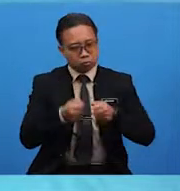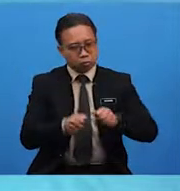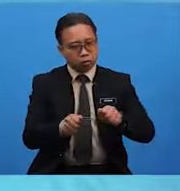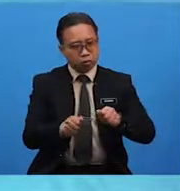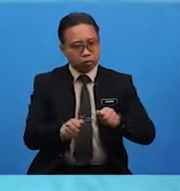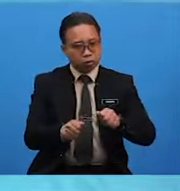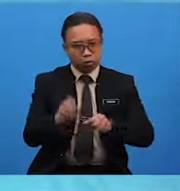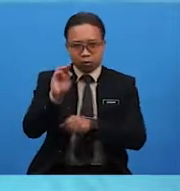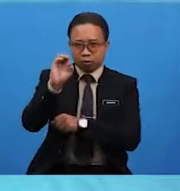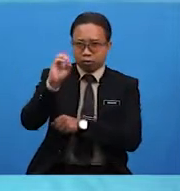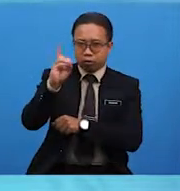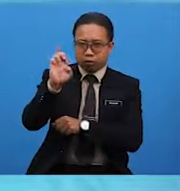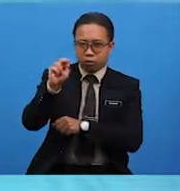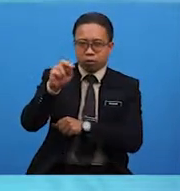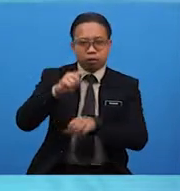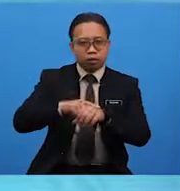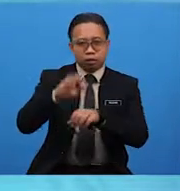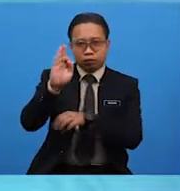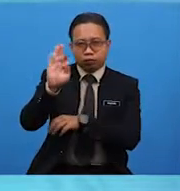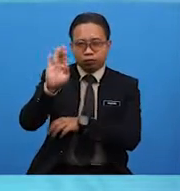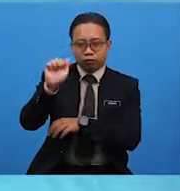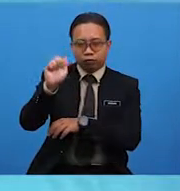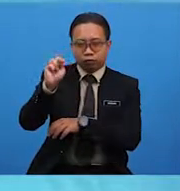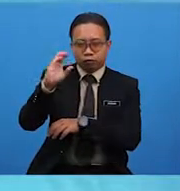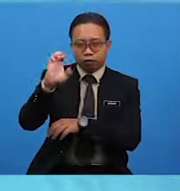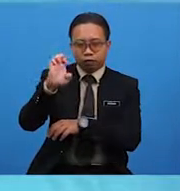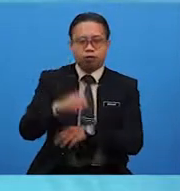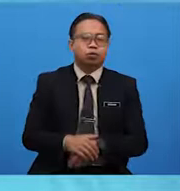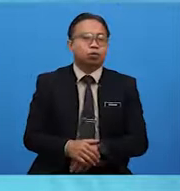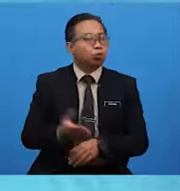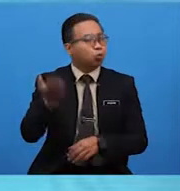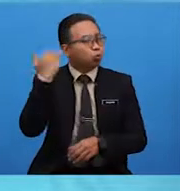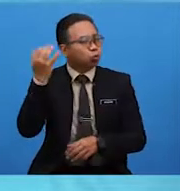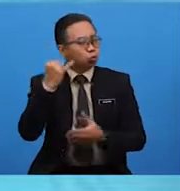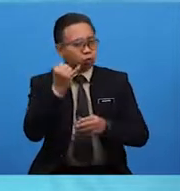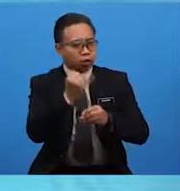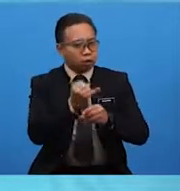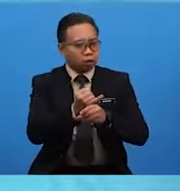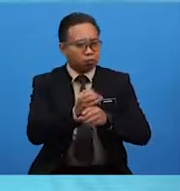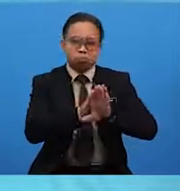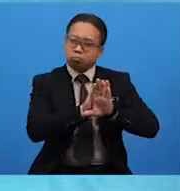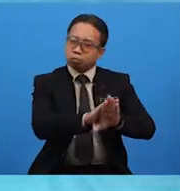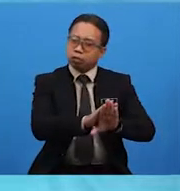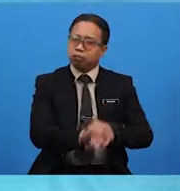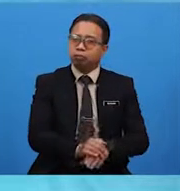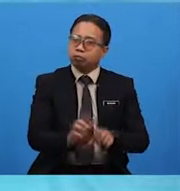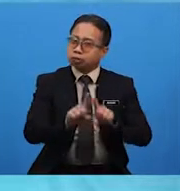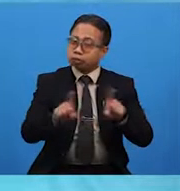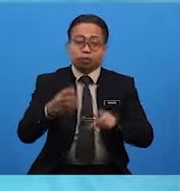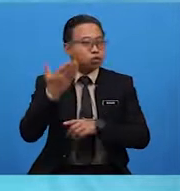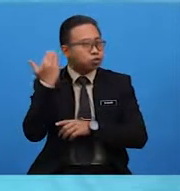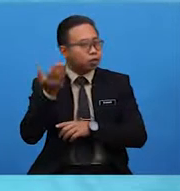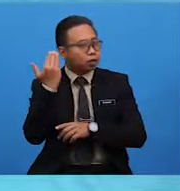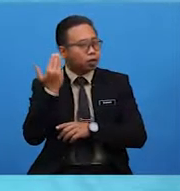modern yang muncul di Prancis pada awalnya karya-karya mereka ditolak tetapi kemudian sejarah